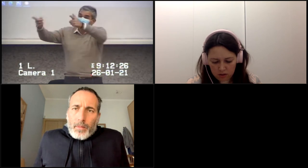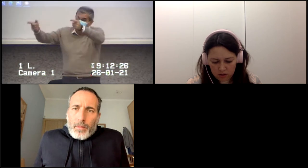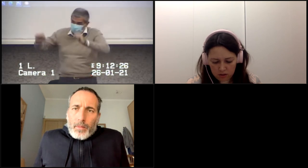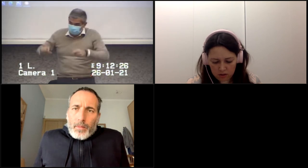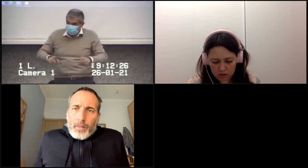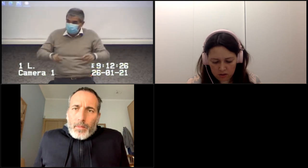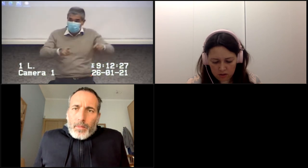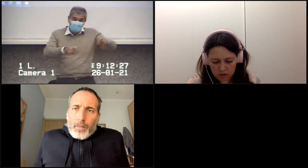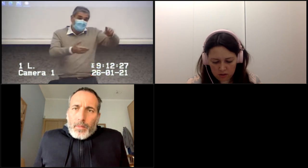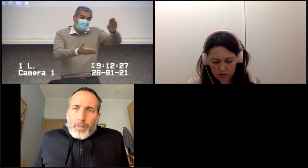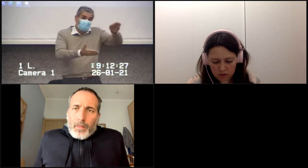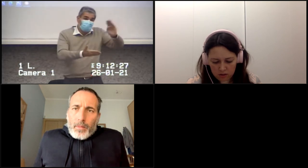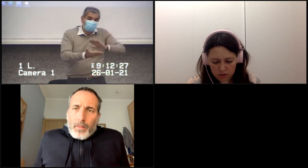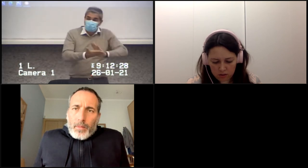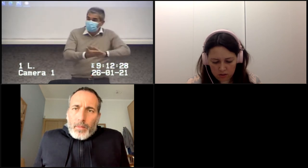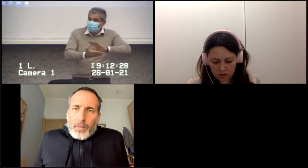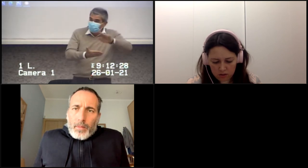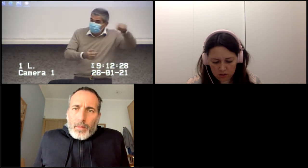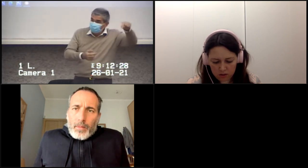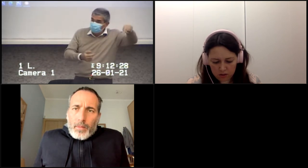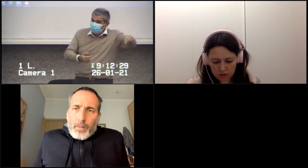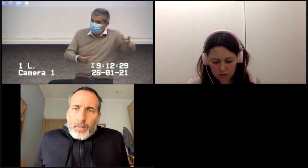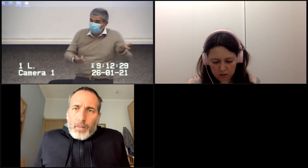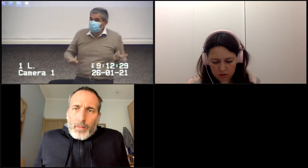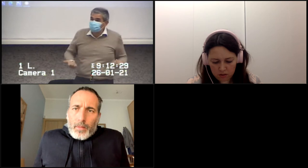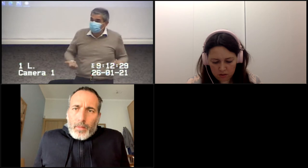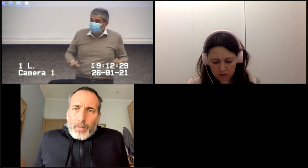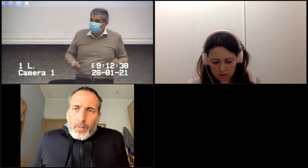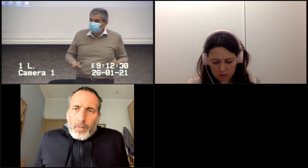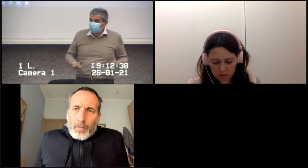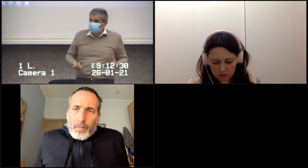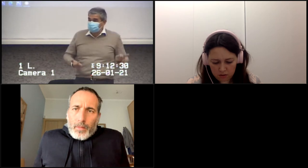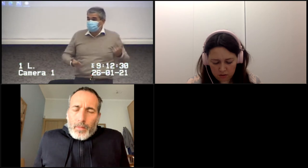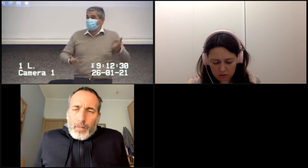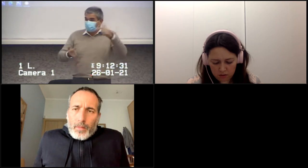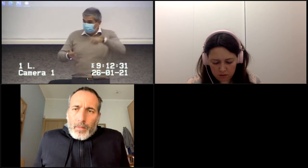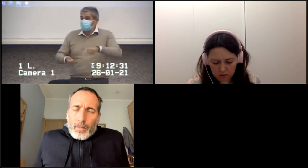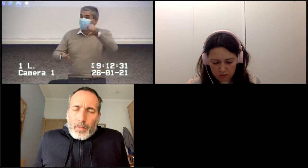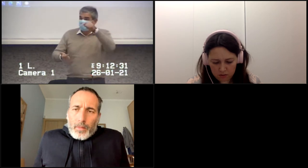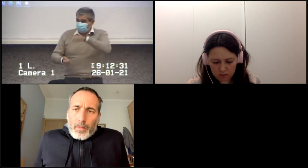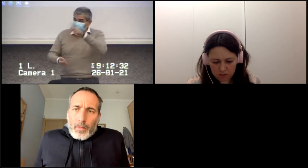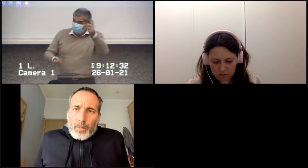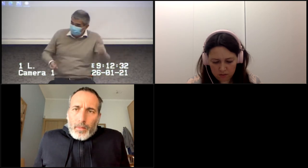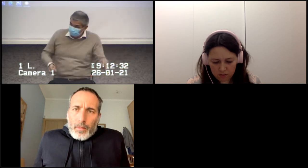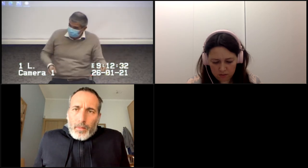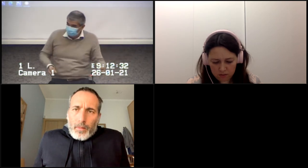altezze medie ponderali, avendo già ridefinito quali sono gli interventi dove possono essere fatti